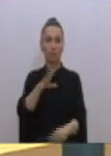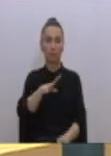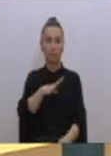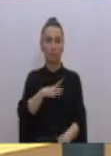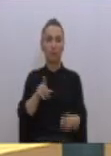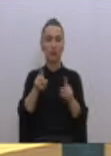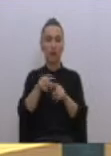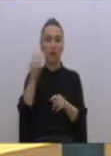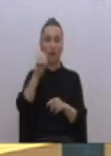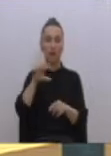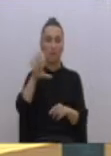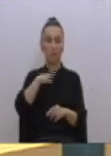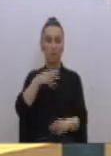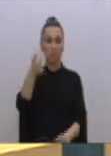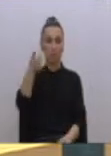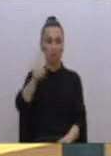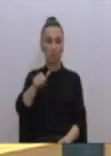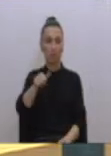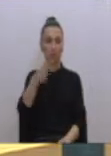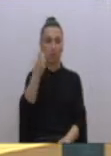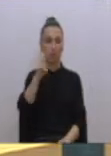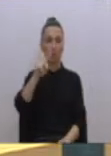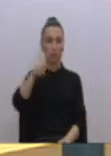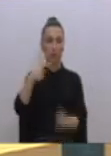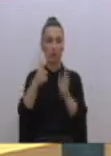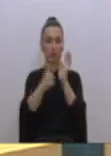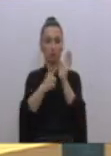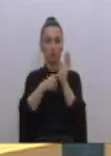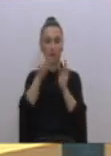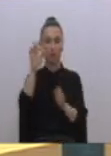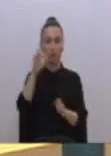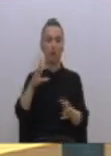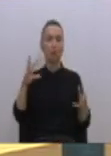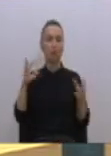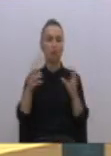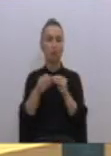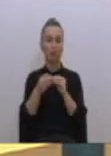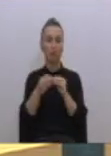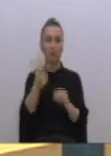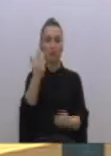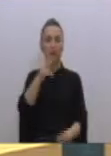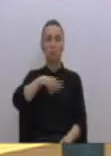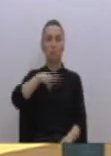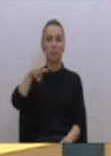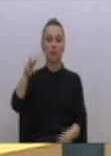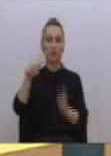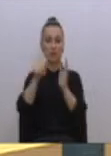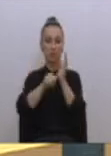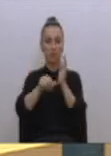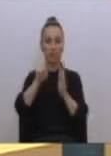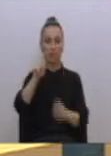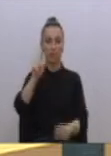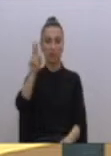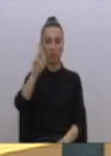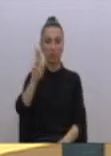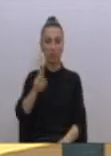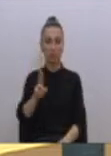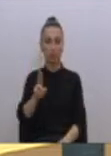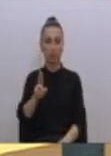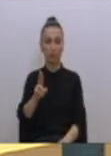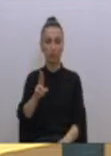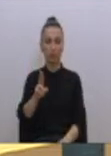cu atât eurocaușii sucide, auspirul iat ghide, ozda orimteli, și dimiate de procenti, ajam și 3 miliarde, samul de 3 milioane dolari, producti,